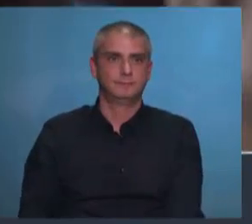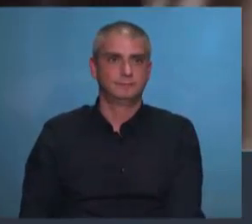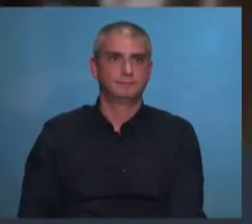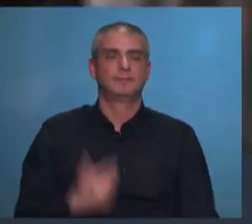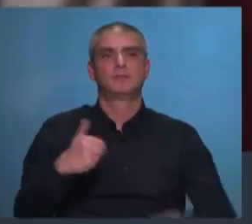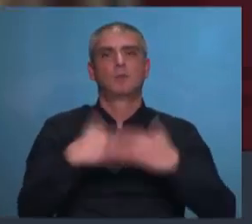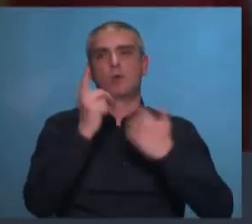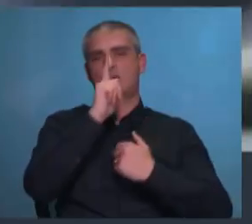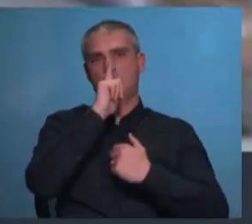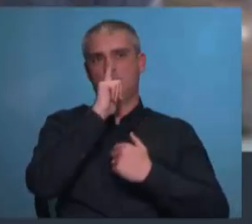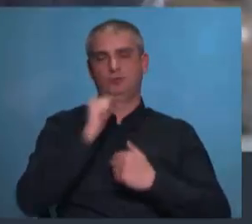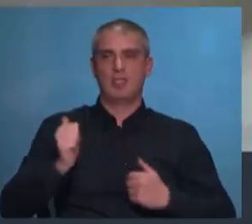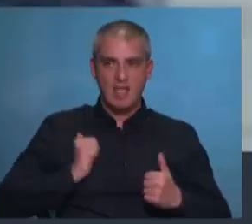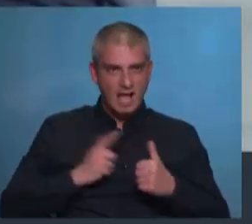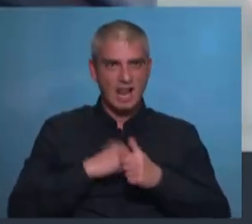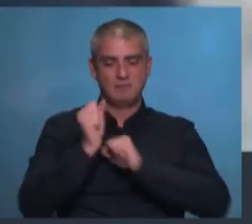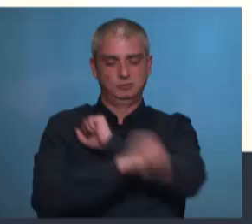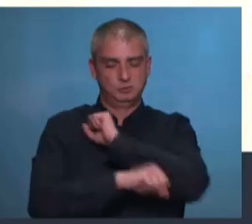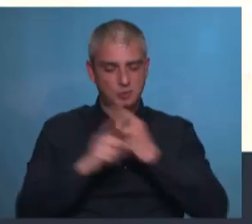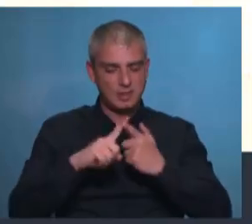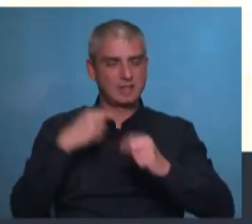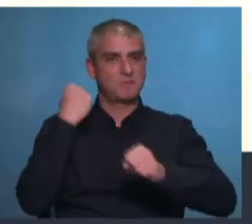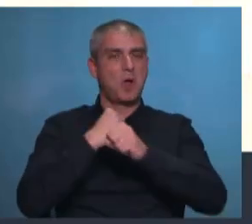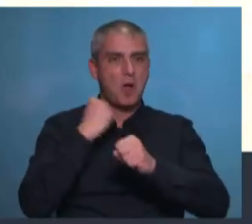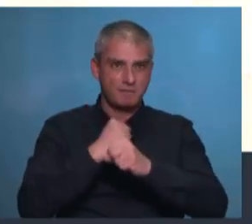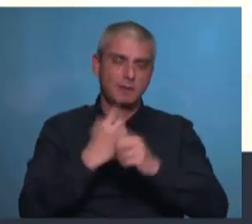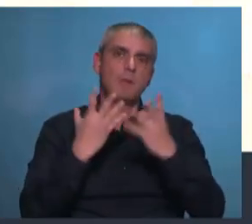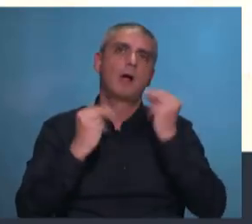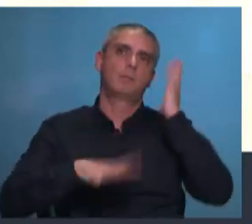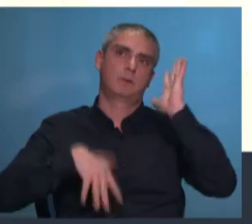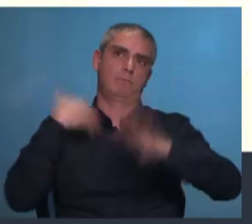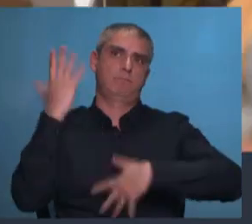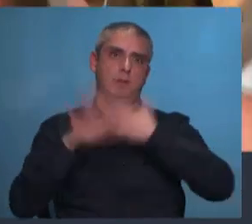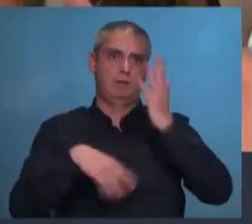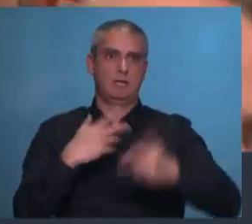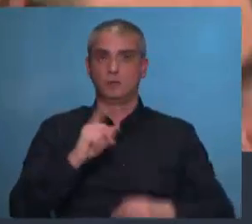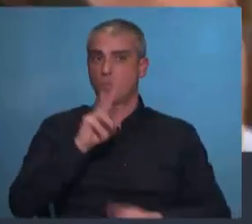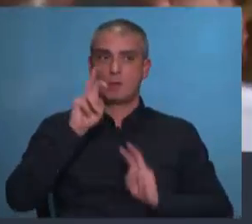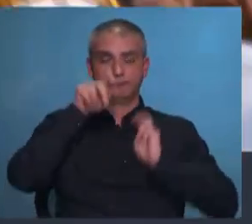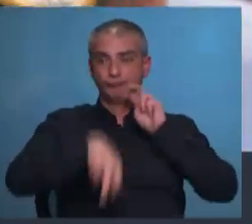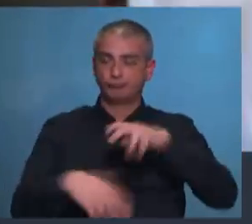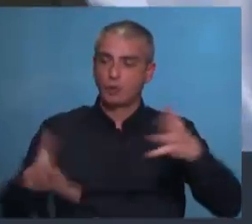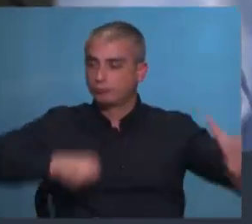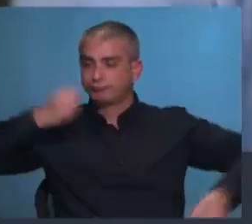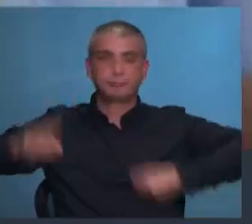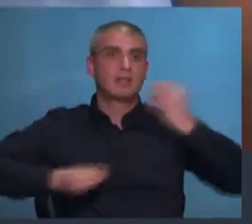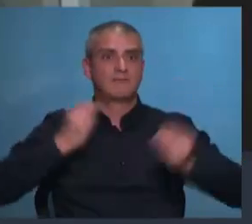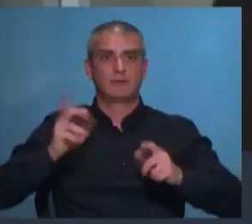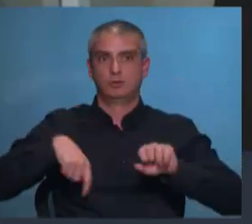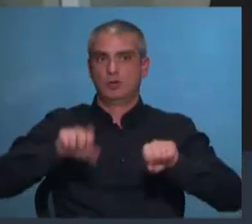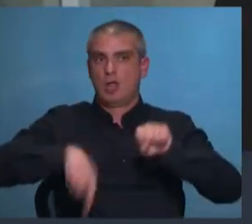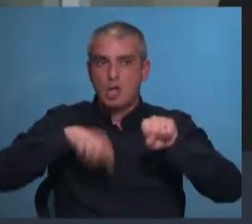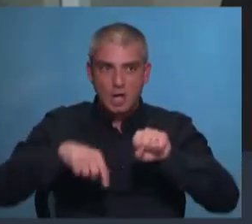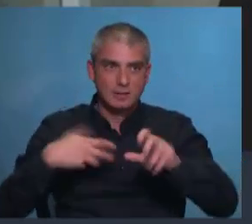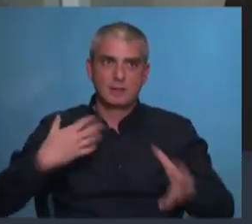בוקר יום ראשון, חיילים, סטודנטים, עובדים, והרבה בלגן. כולם יורדים, אוספים את הדברים שלהם. יש לי קורקינט, אני צריכה להרים